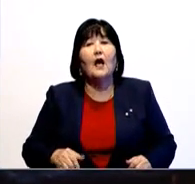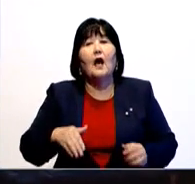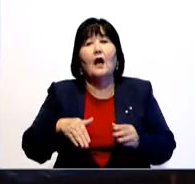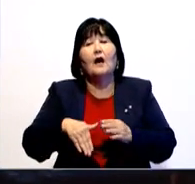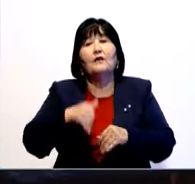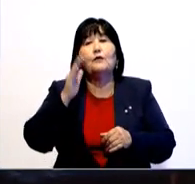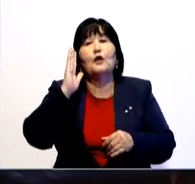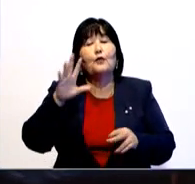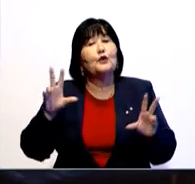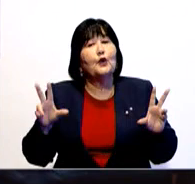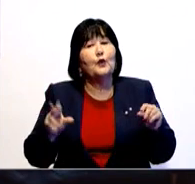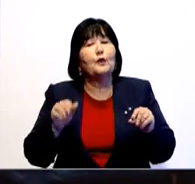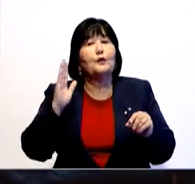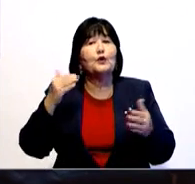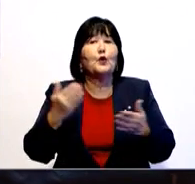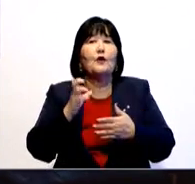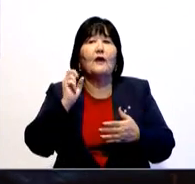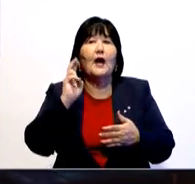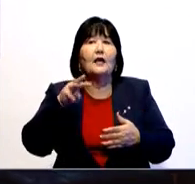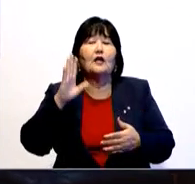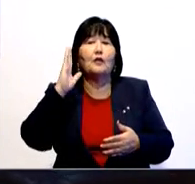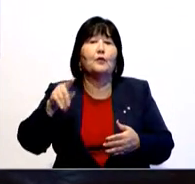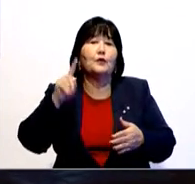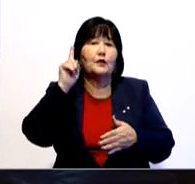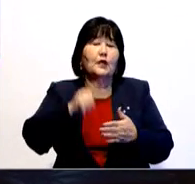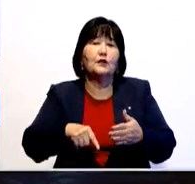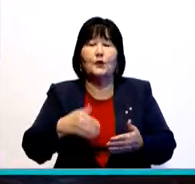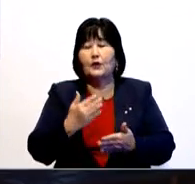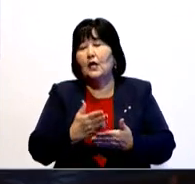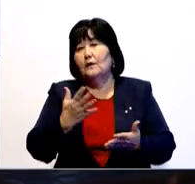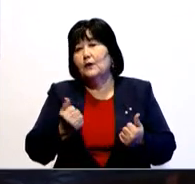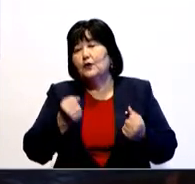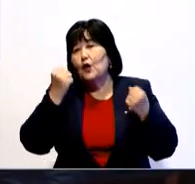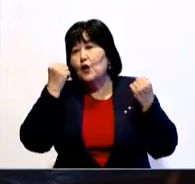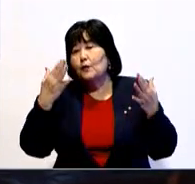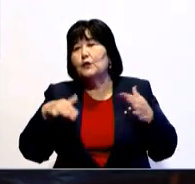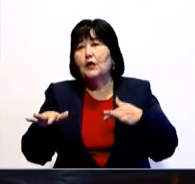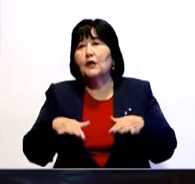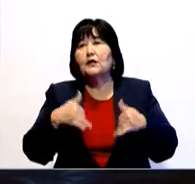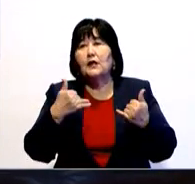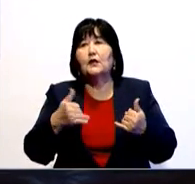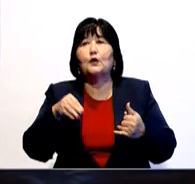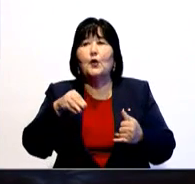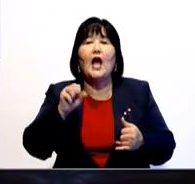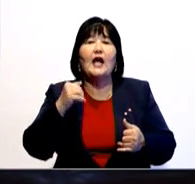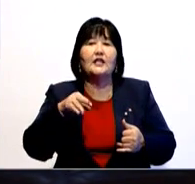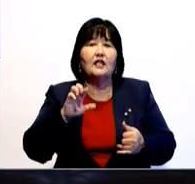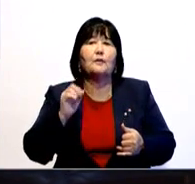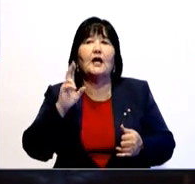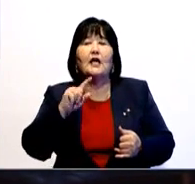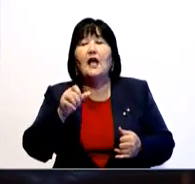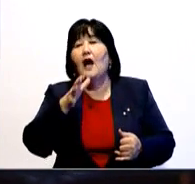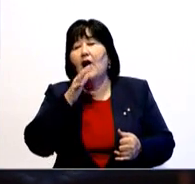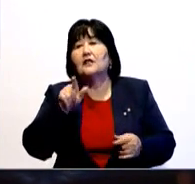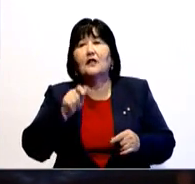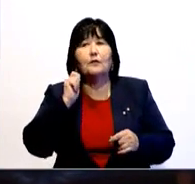Выборы пусть будут успешными, пусть новый аким будет достоин нашего доверия. Пусть берет в себя мудрость трех би – Туле, Айтеке и Казбека. Аксакал не по